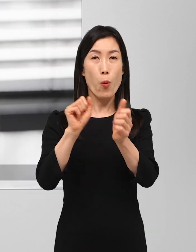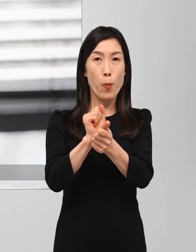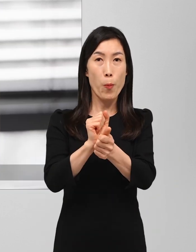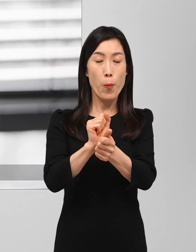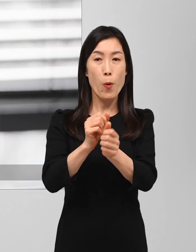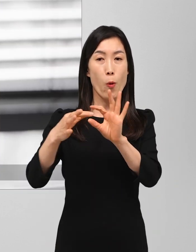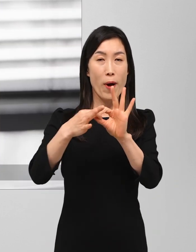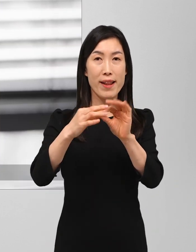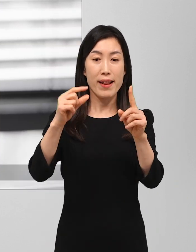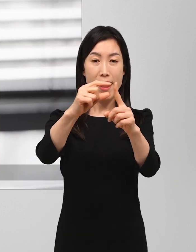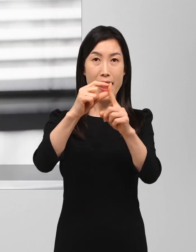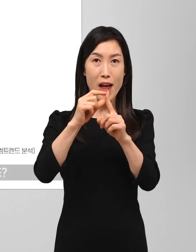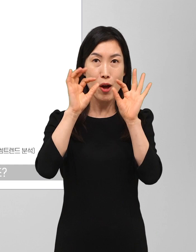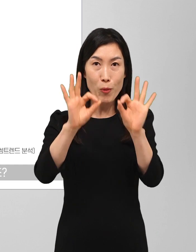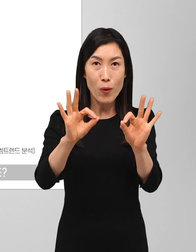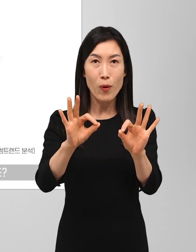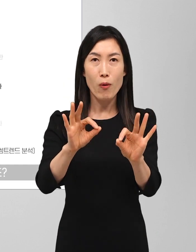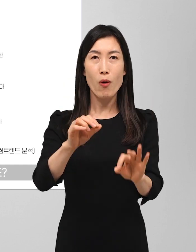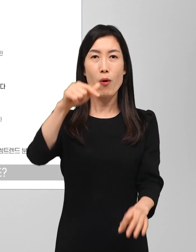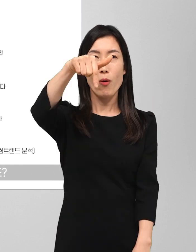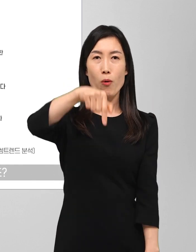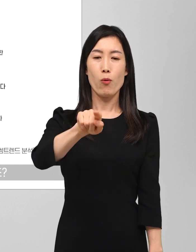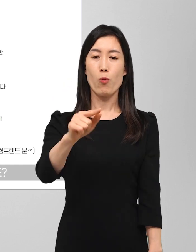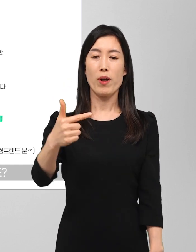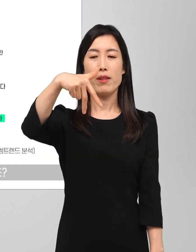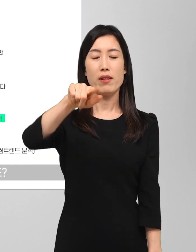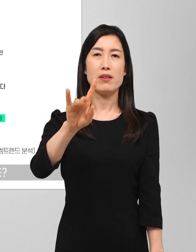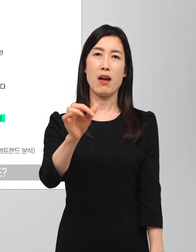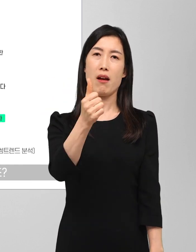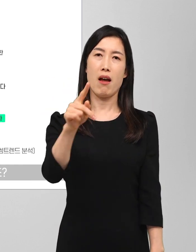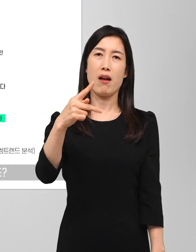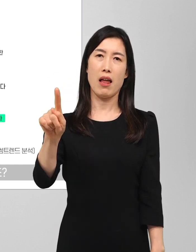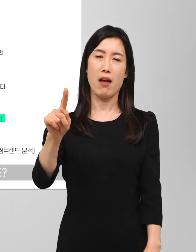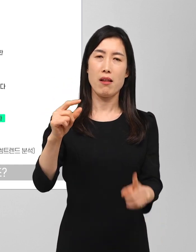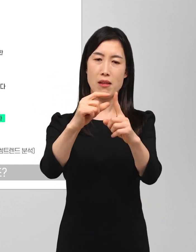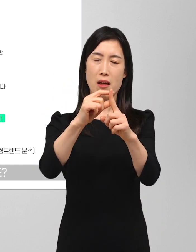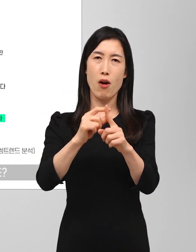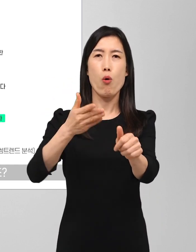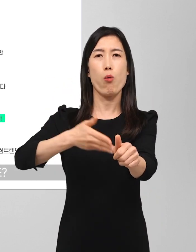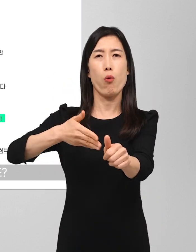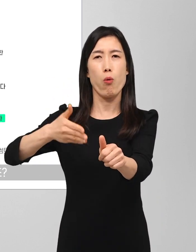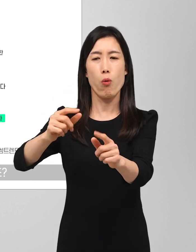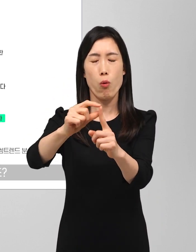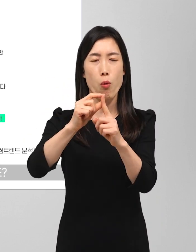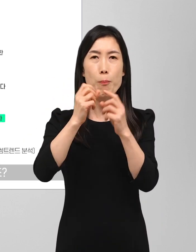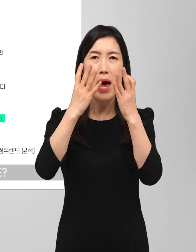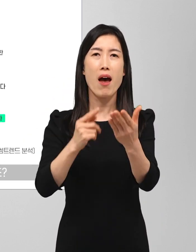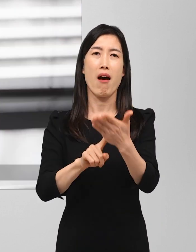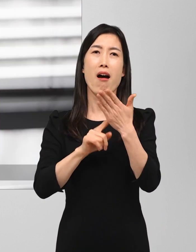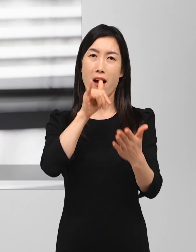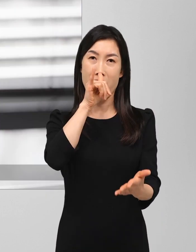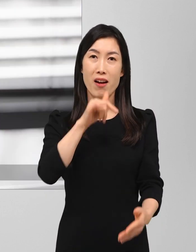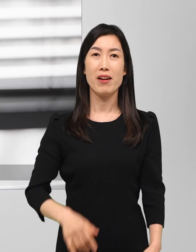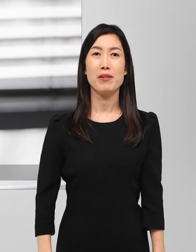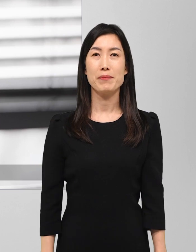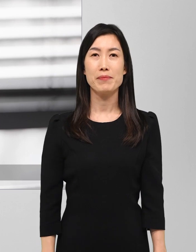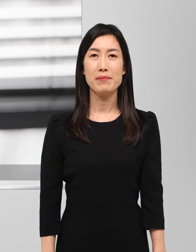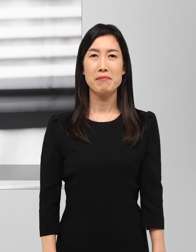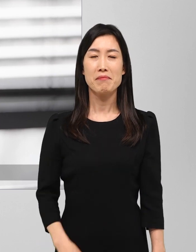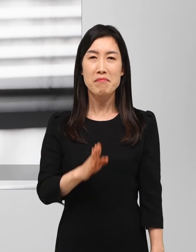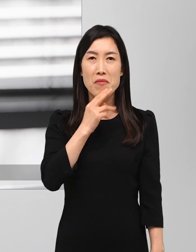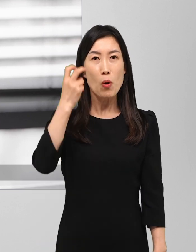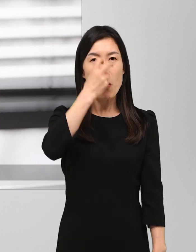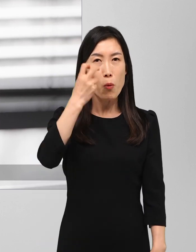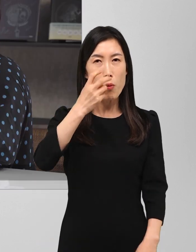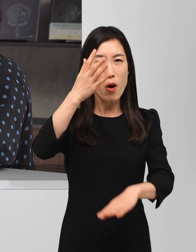코로나19 이후 연관어를 보시면 코로나19 이전에는 없었던 곤장하다라고 하는 키워드가 생겼죠. 실제 통계에서도